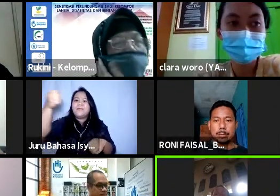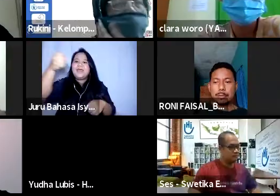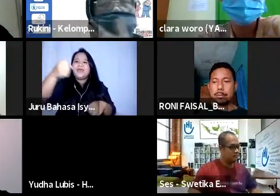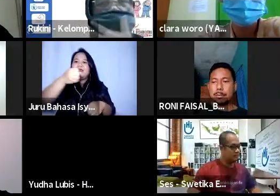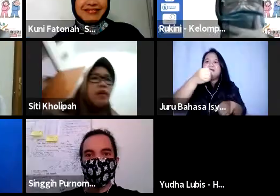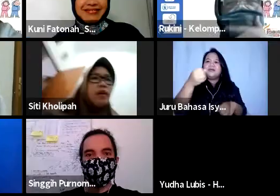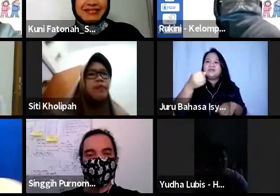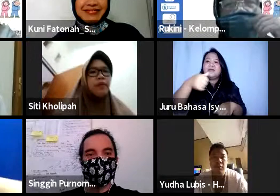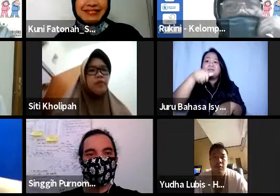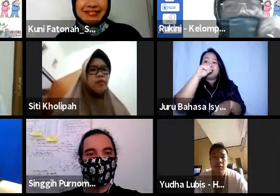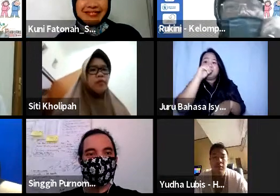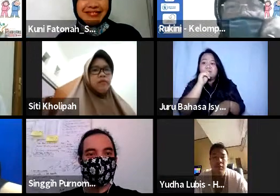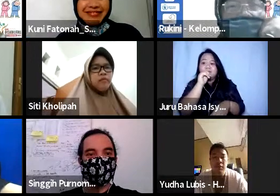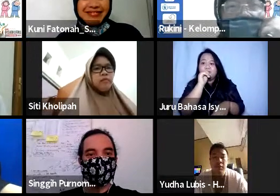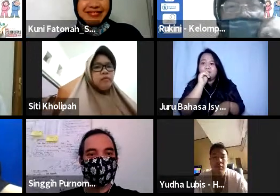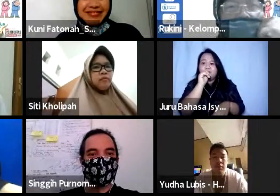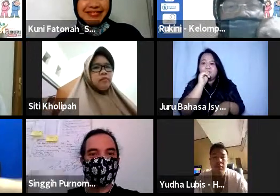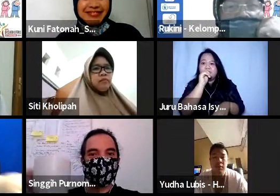Bapak-Ibu